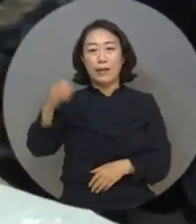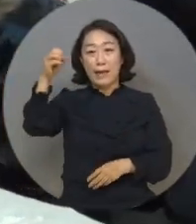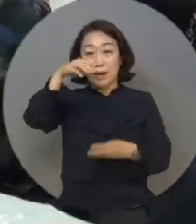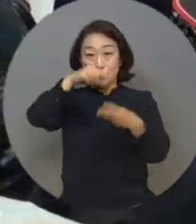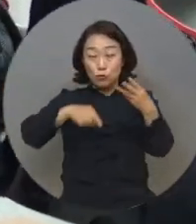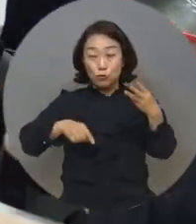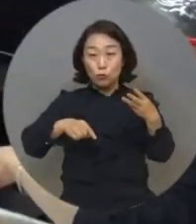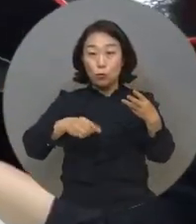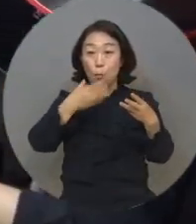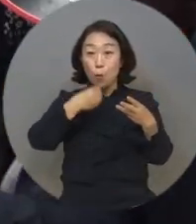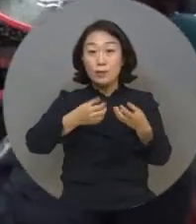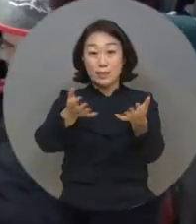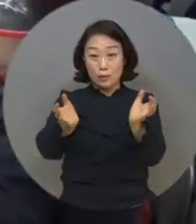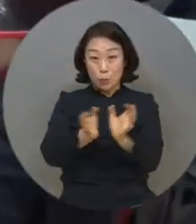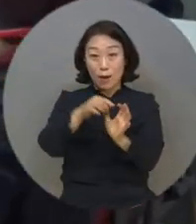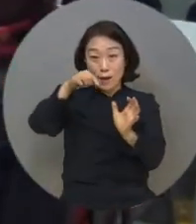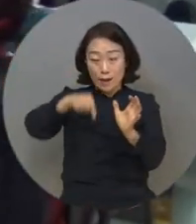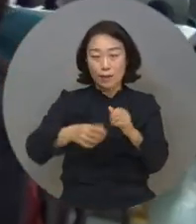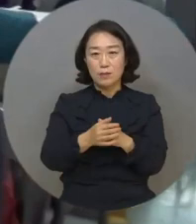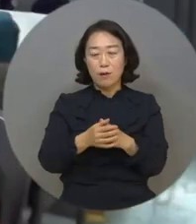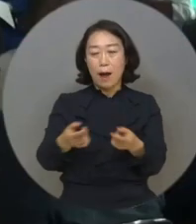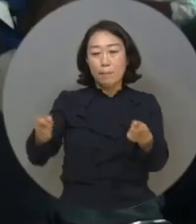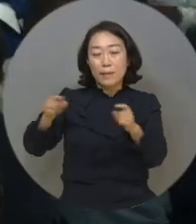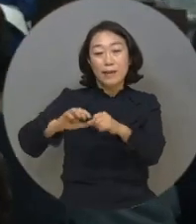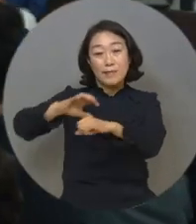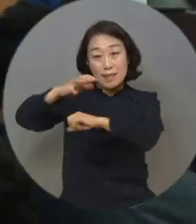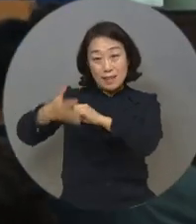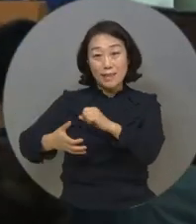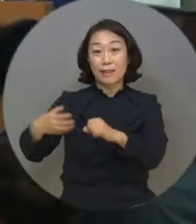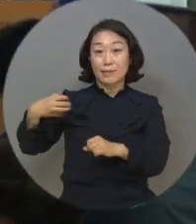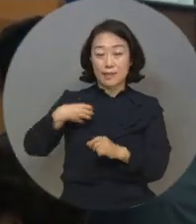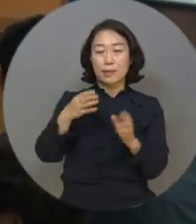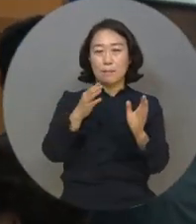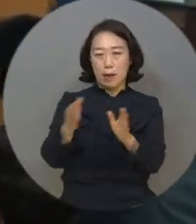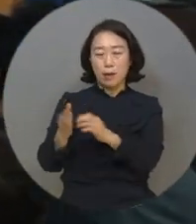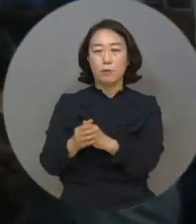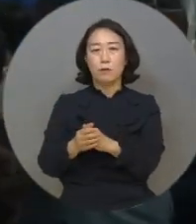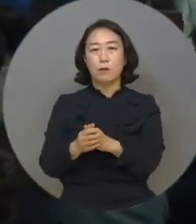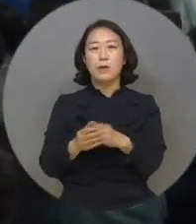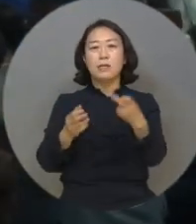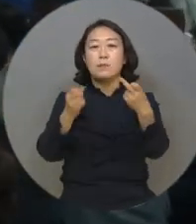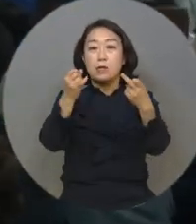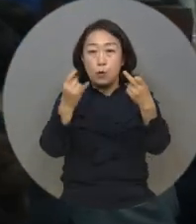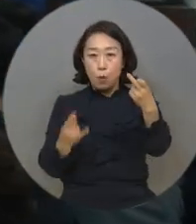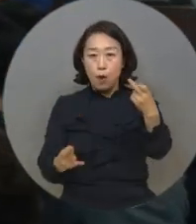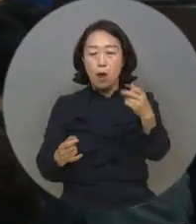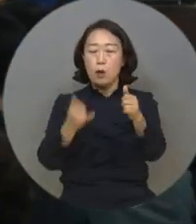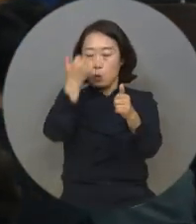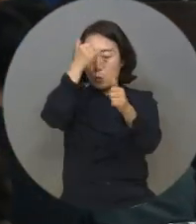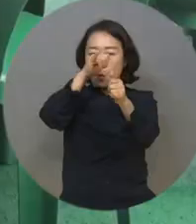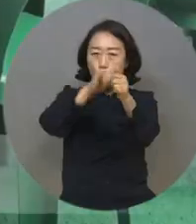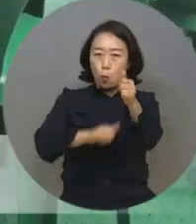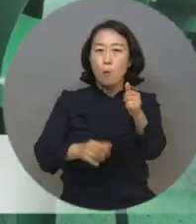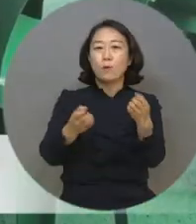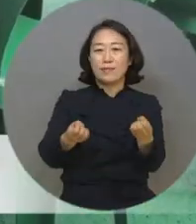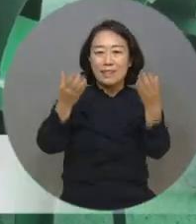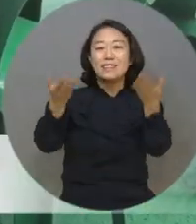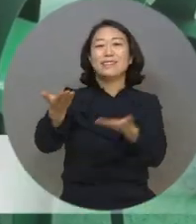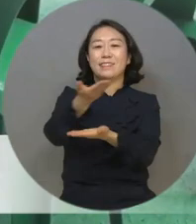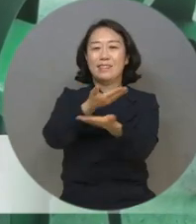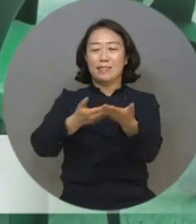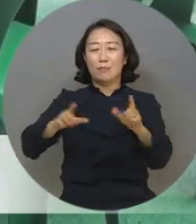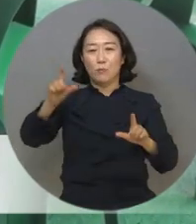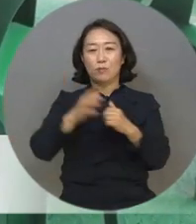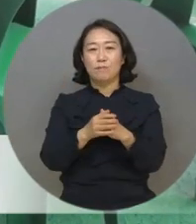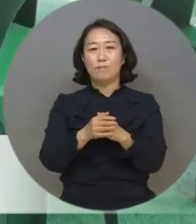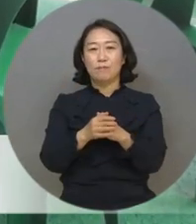양주지혜와 장애인과 함께하는 세상 주최로 제12회 이웃사랑 효잔치가 있는 날입니다. 코로나